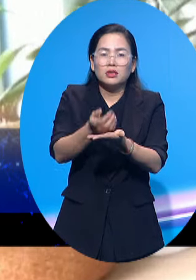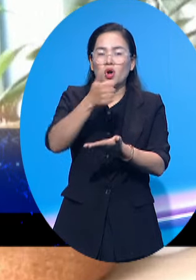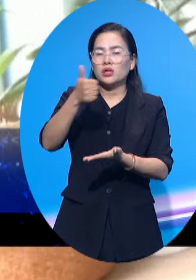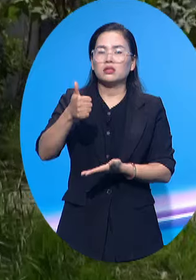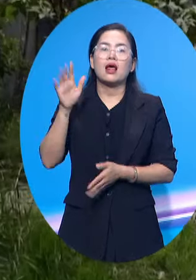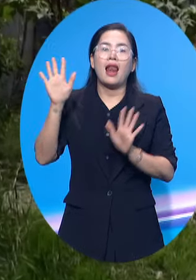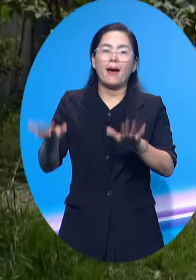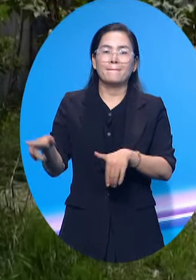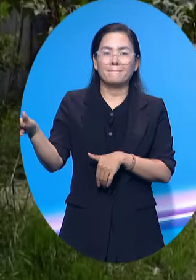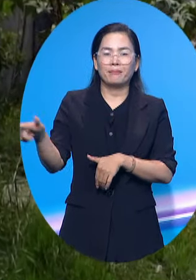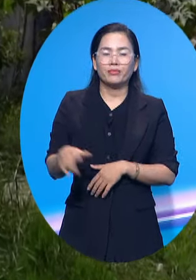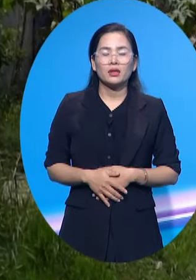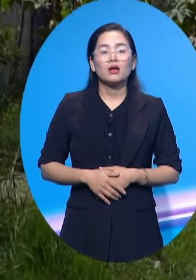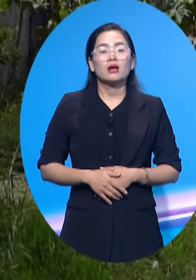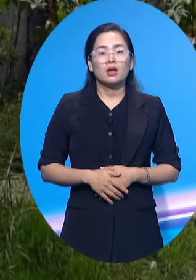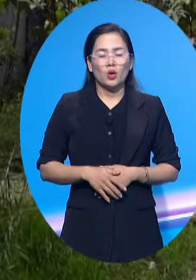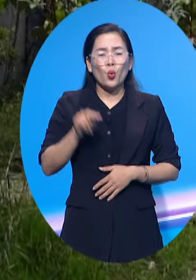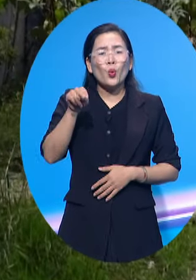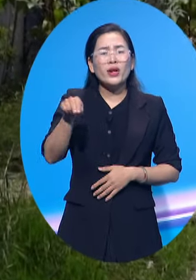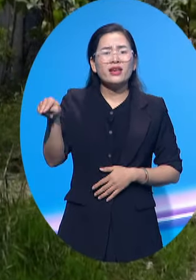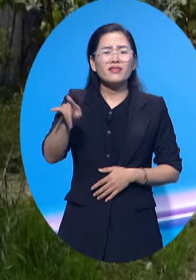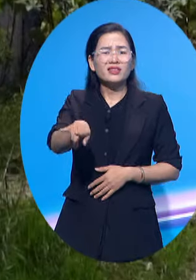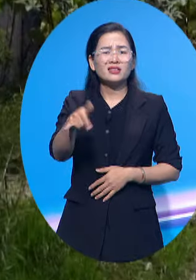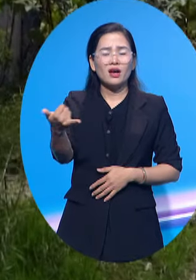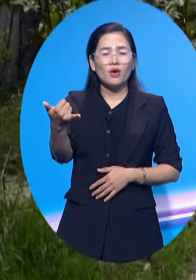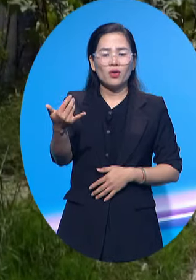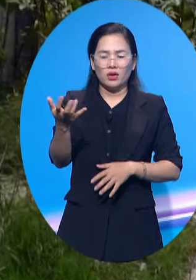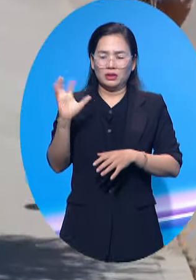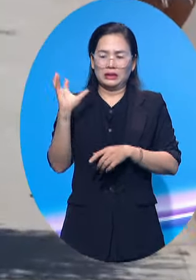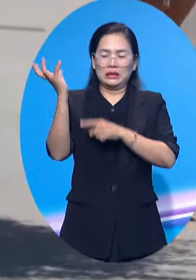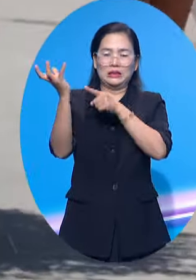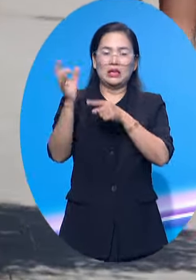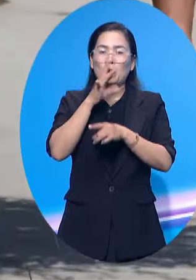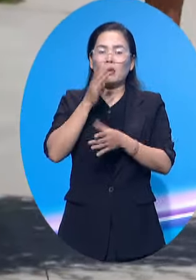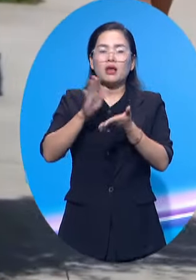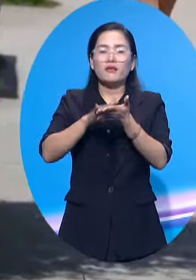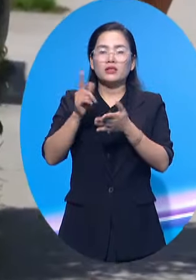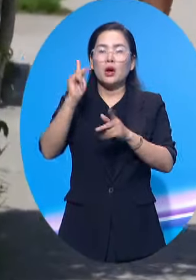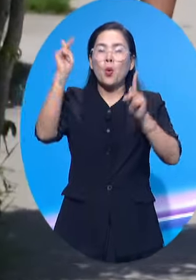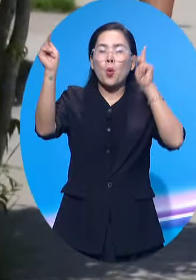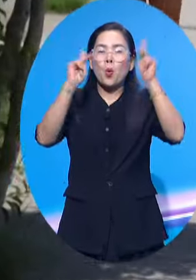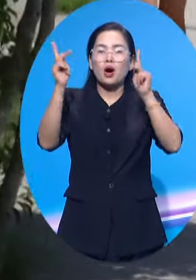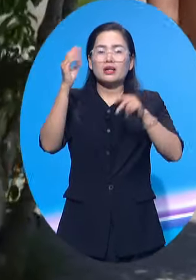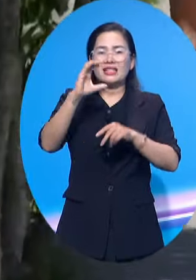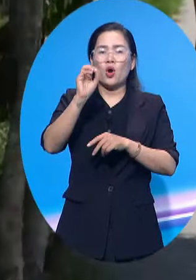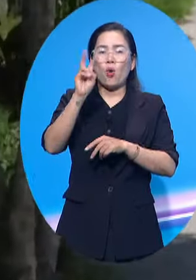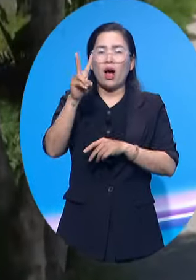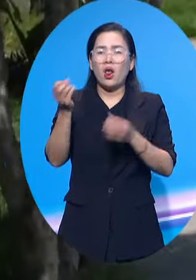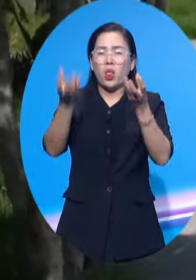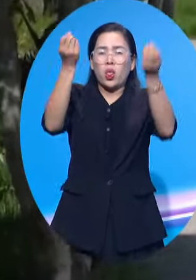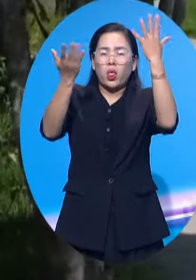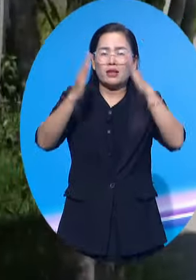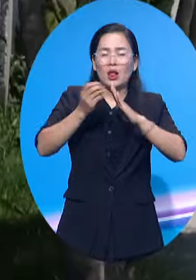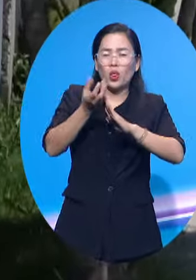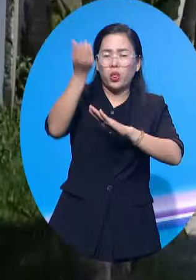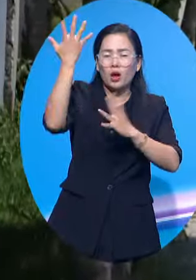ra. Cơ quan này cho biết nguyên nhân chính trái đất nóng lên là do phát thải khí nhà kính từ hoạt động của con người. Các yếu tố khác